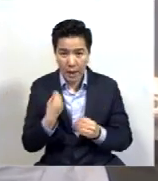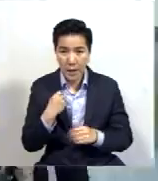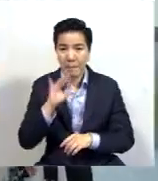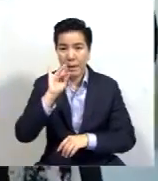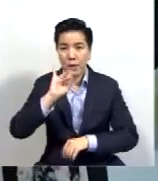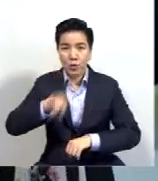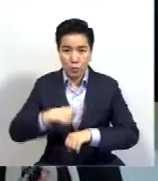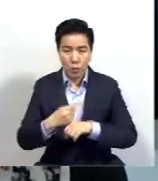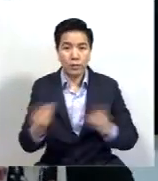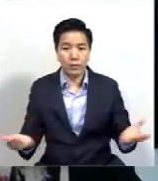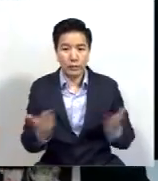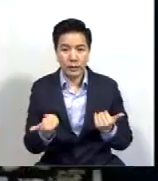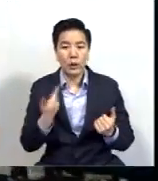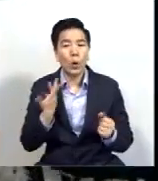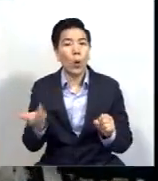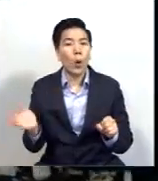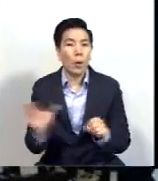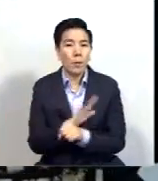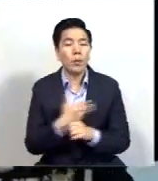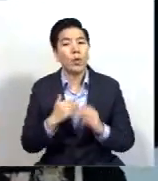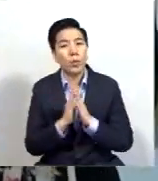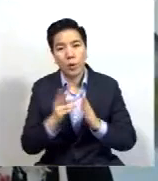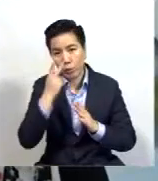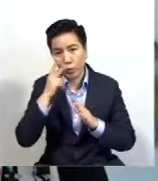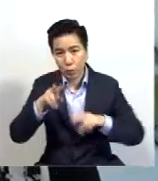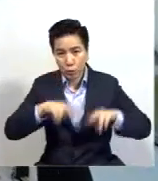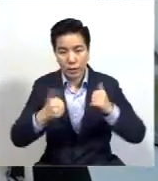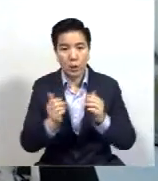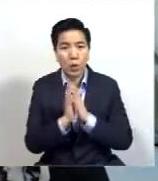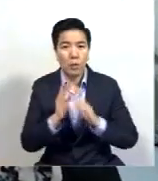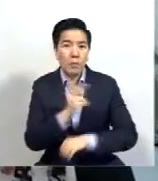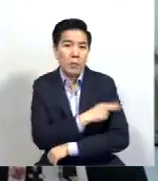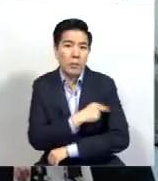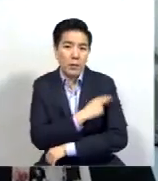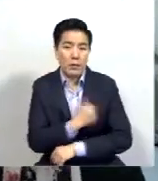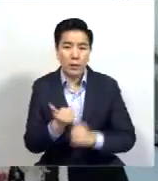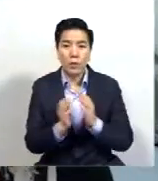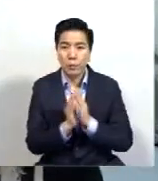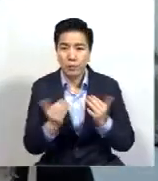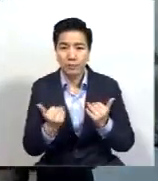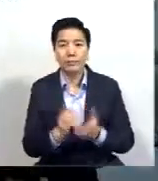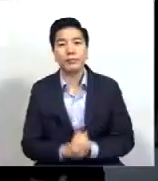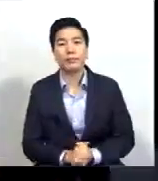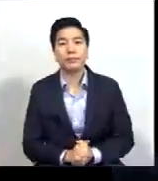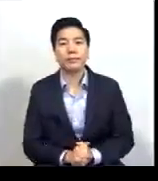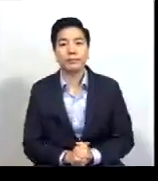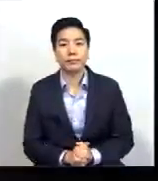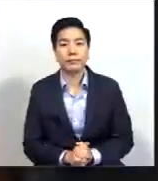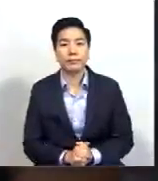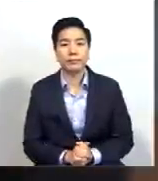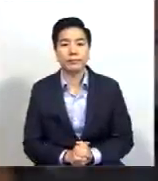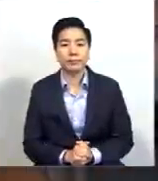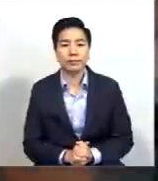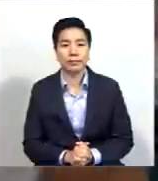ง ครับวันนี้ก็ขอบคุณในเรื่องของระบบการดูแลนะคะขอขอบพระคุณคุณหมอมากเลยค่ะ ครับ